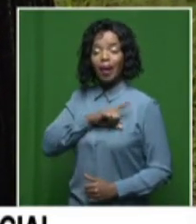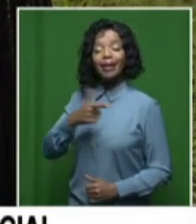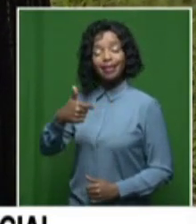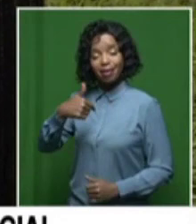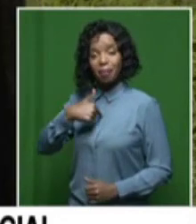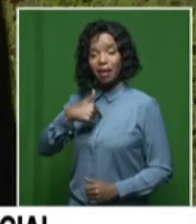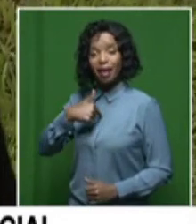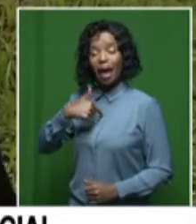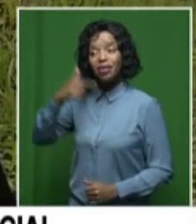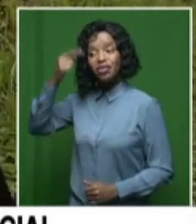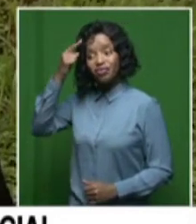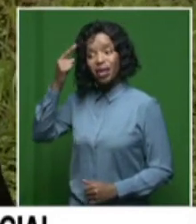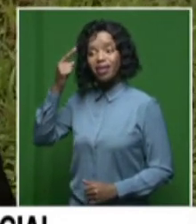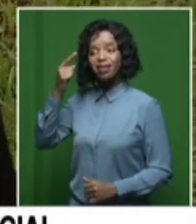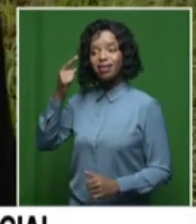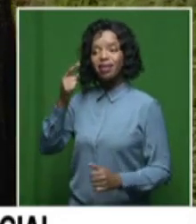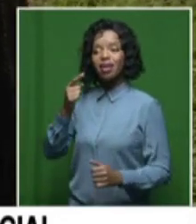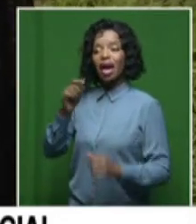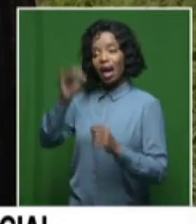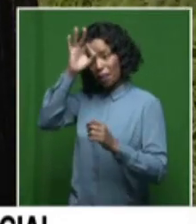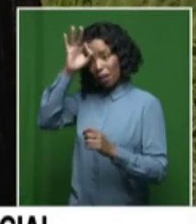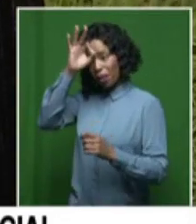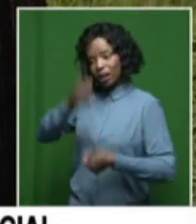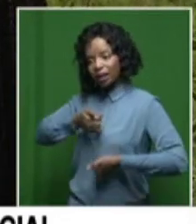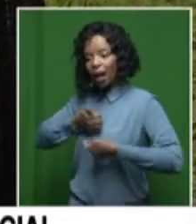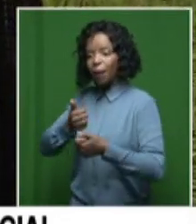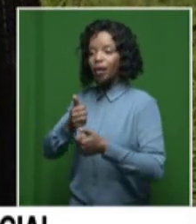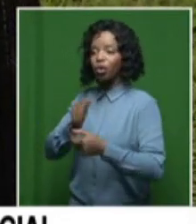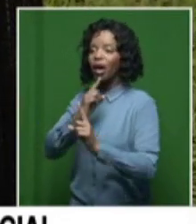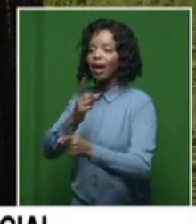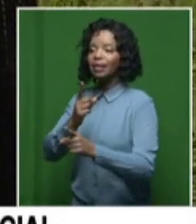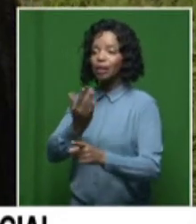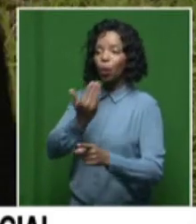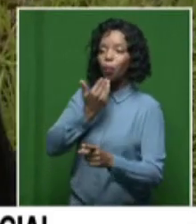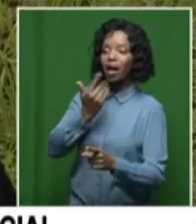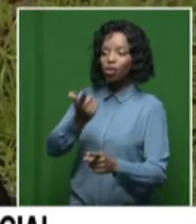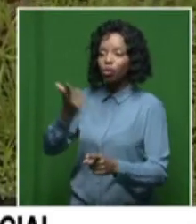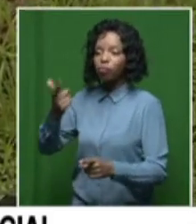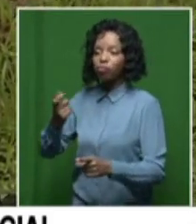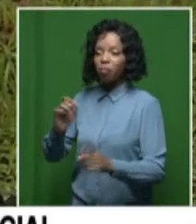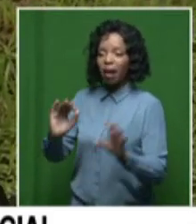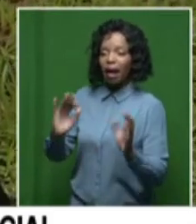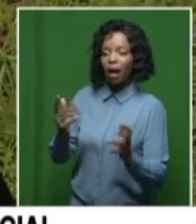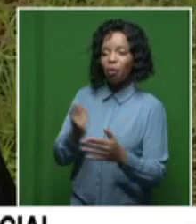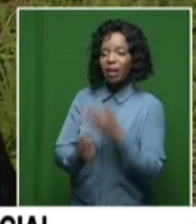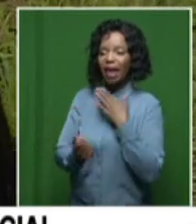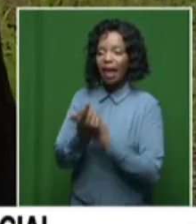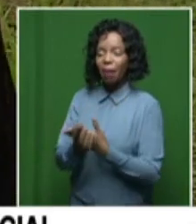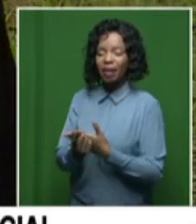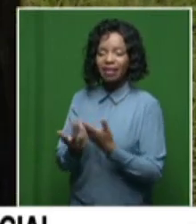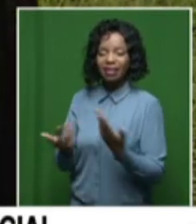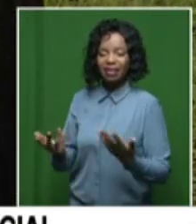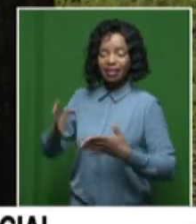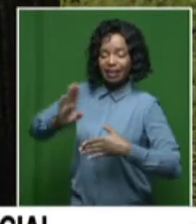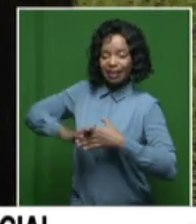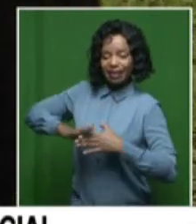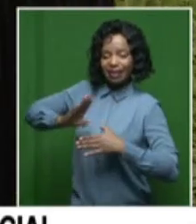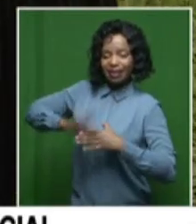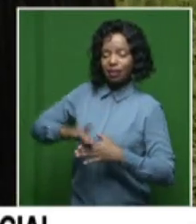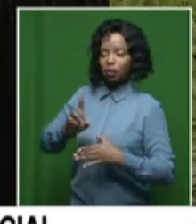nempendulo azikafiki bhuti wami ngokuthi kuyenzeke